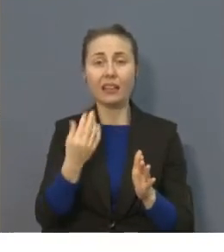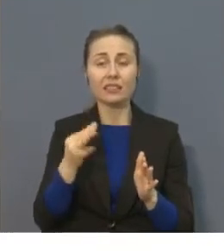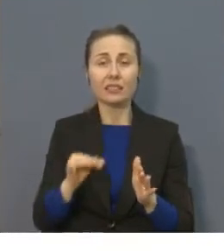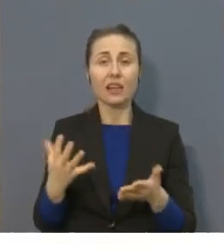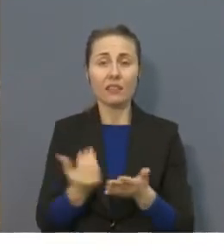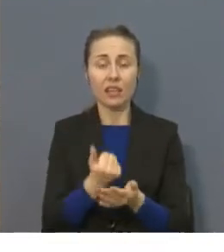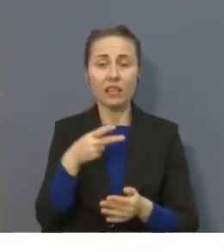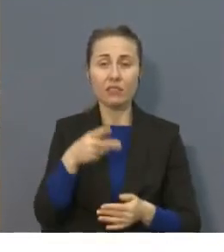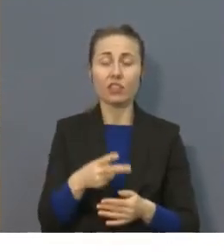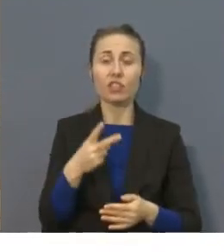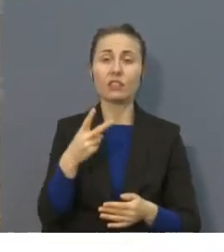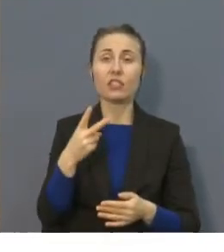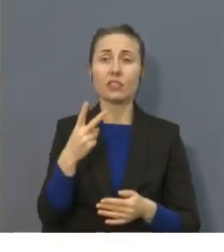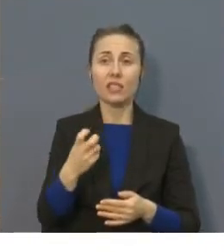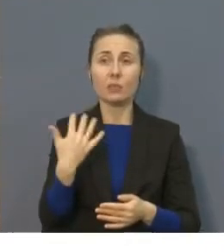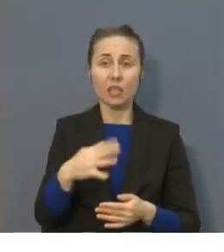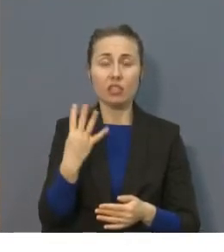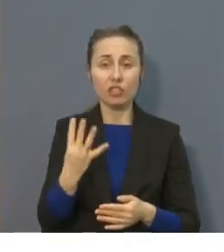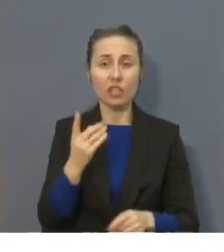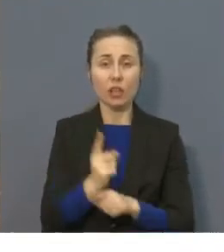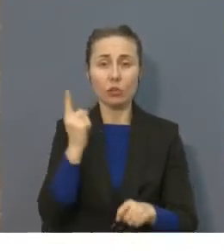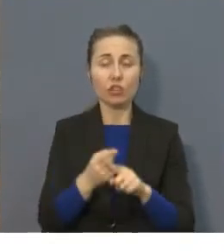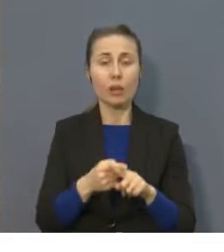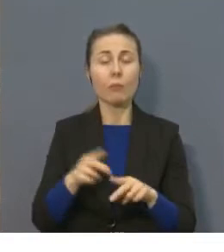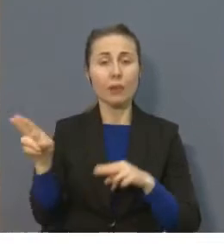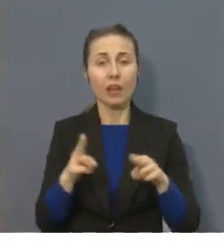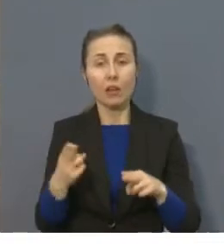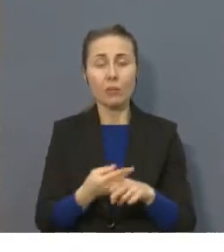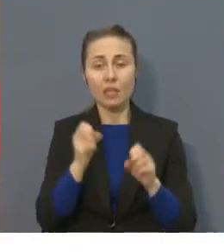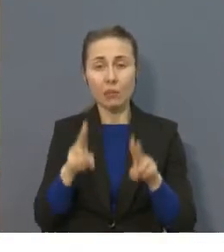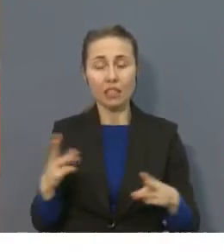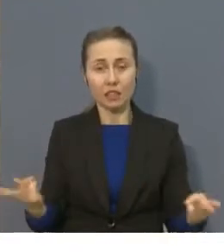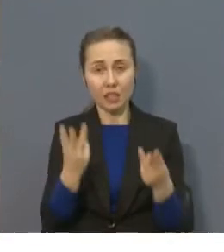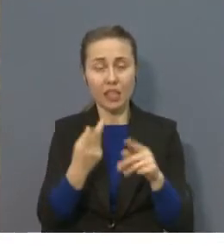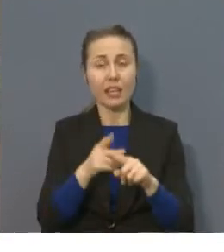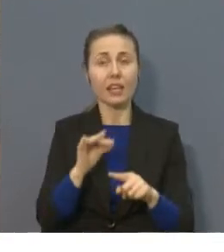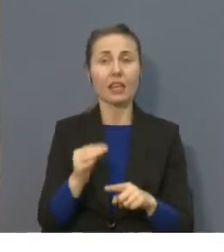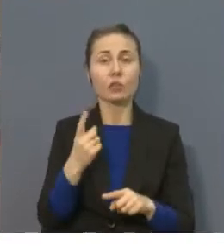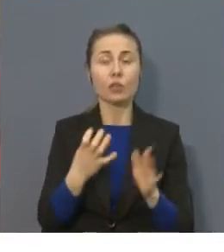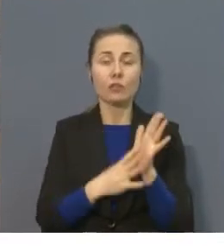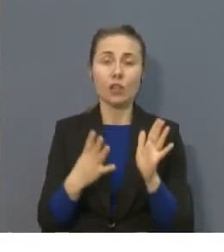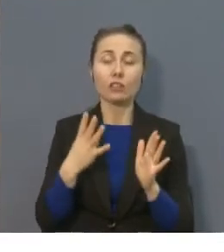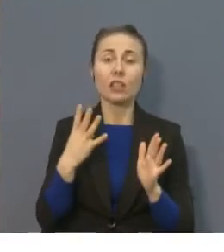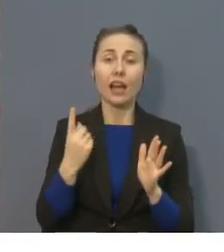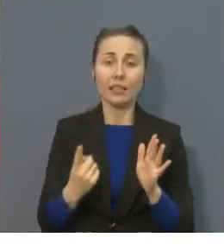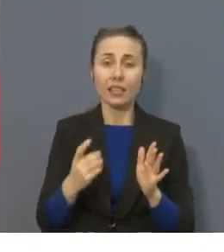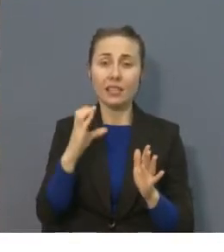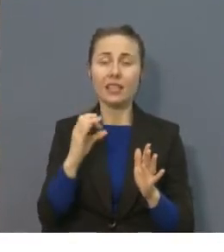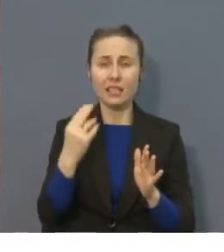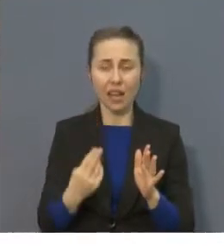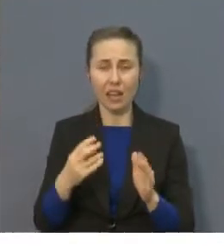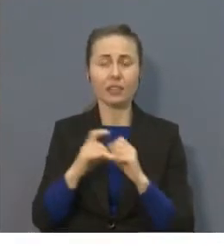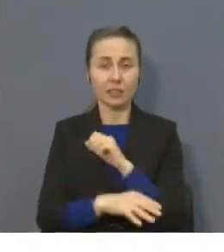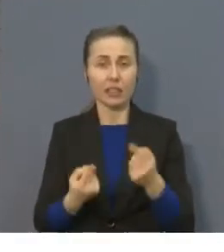бұзудың 2254 дерегі анықталды. Оның ішінде 191-і халықтың әлеуметтік осал топтарына тиесілі. Барлық